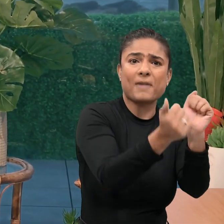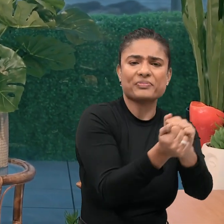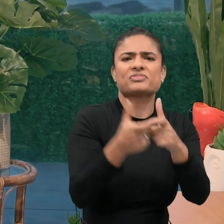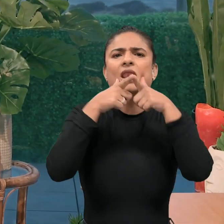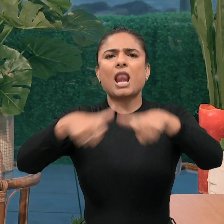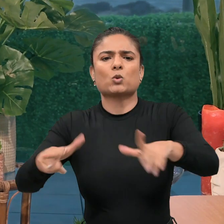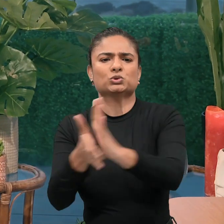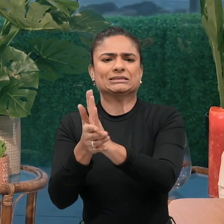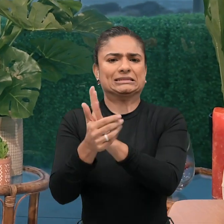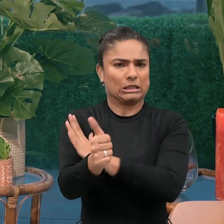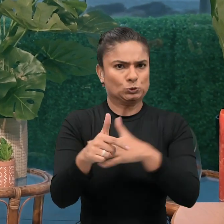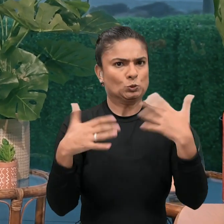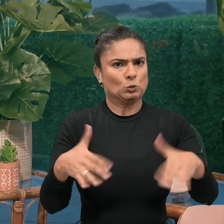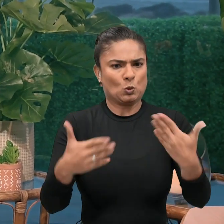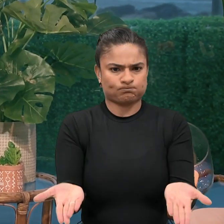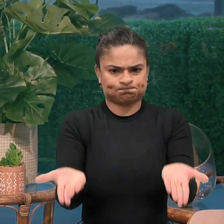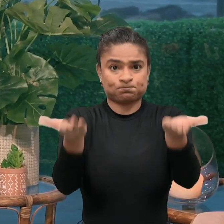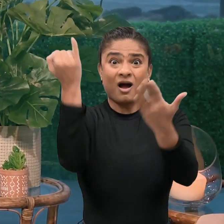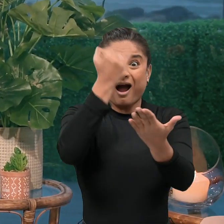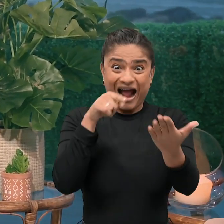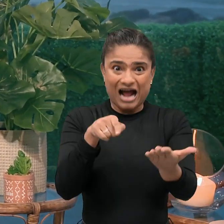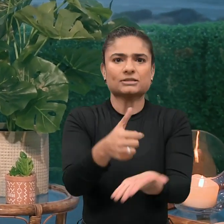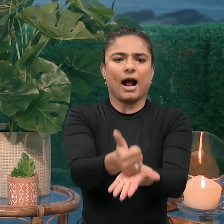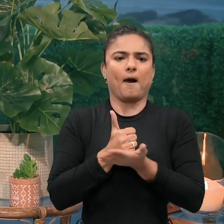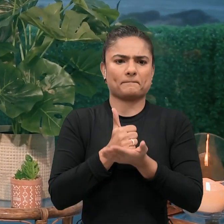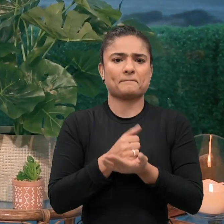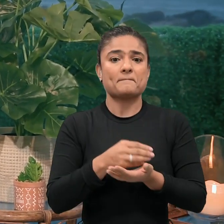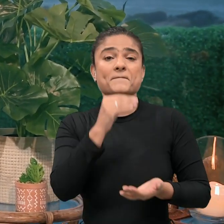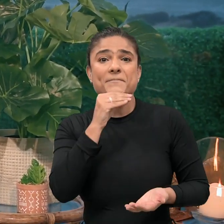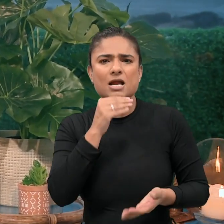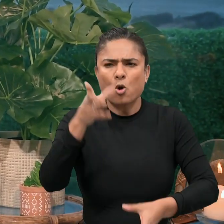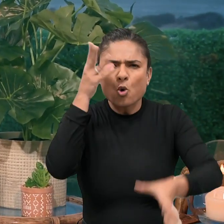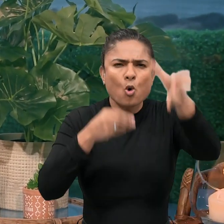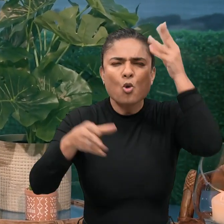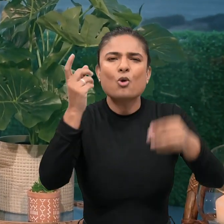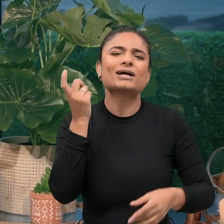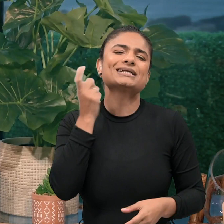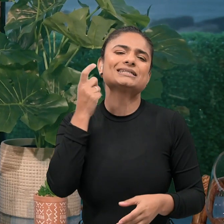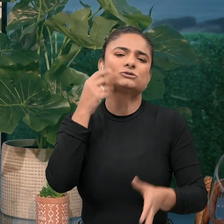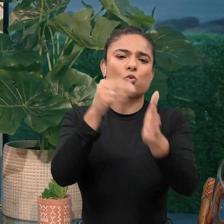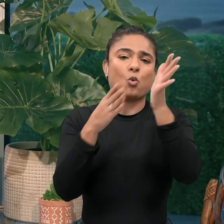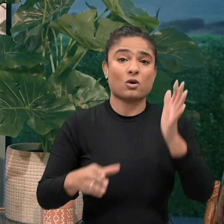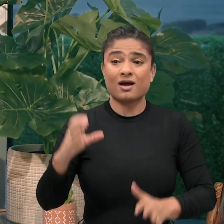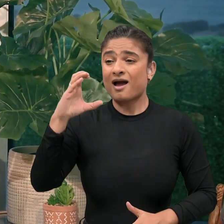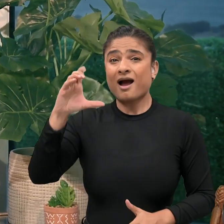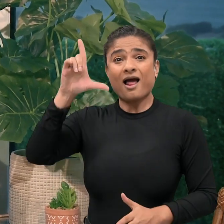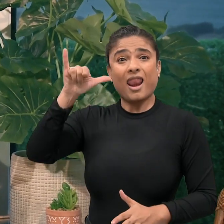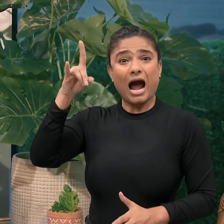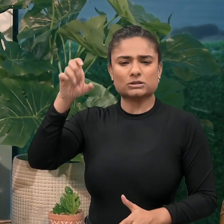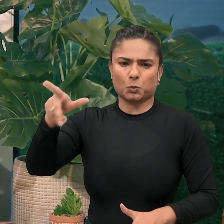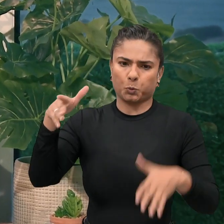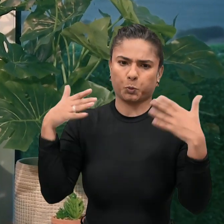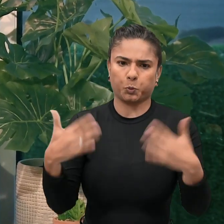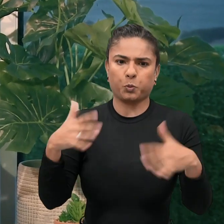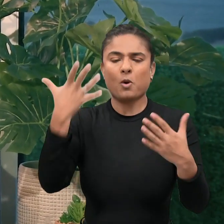wiskundige vaardighede en taalvaardighede verbeter en maak studies makliker vir leerders. Clayden is 'n